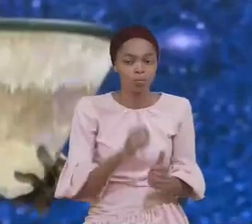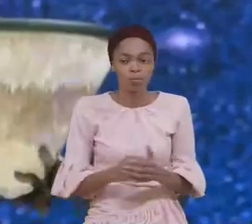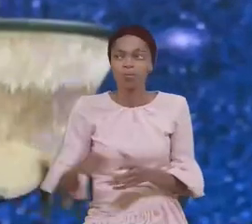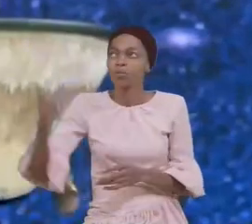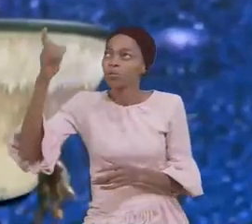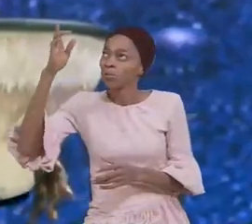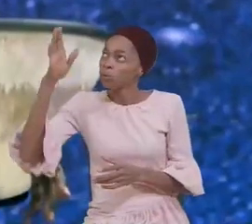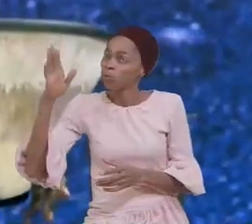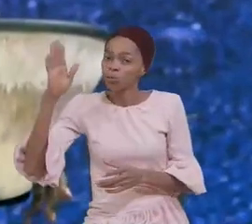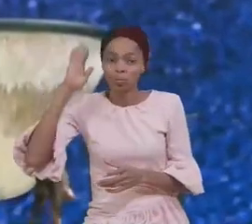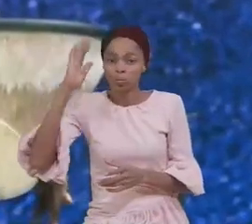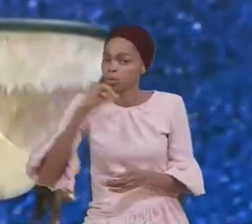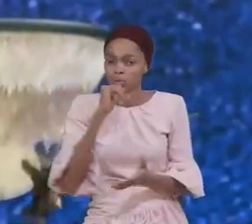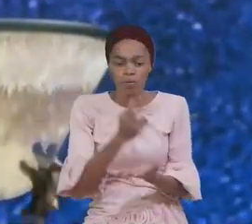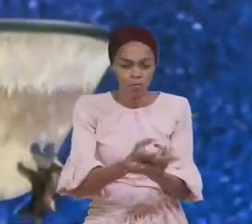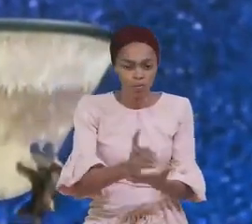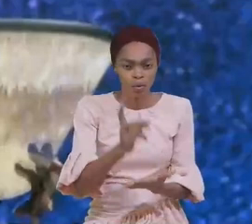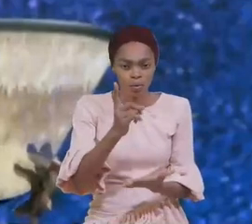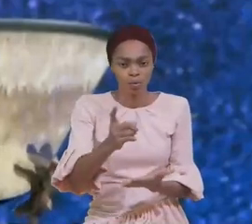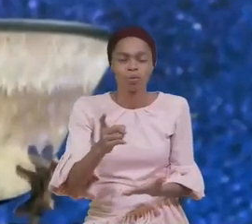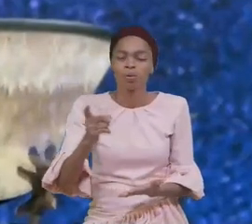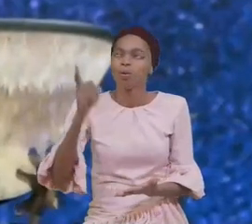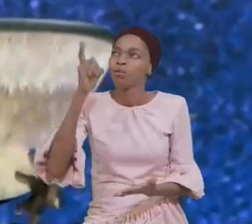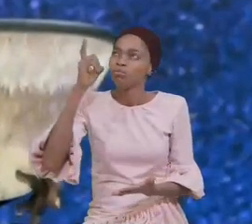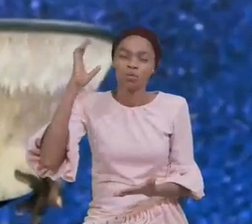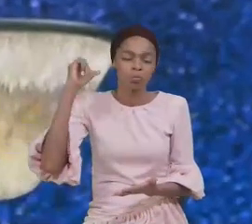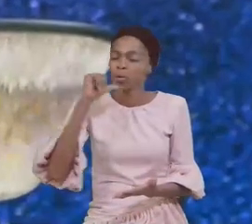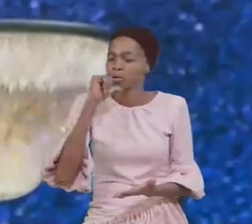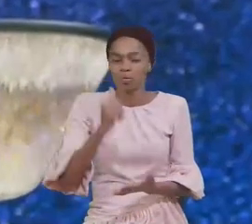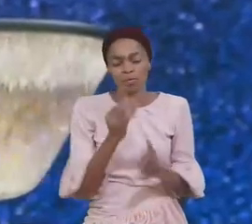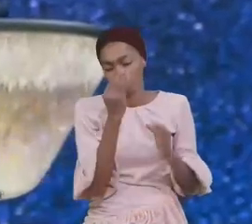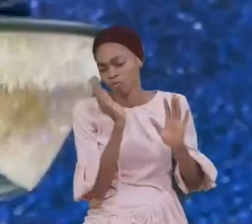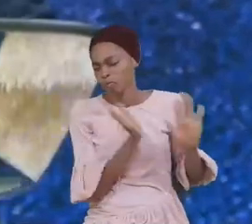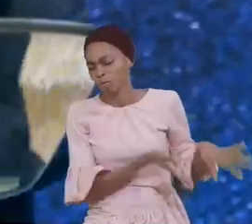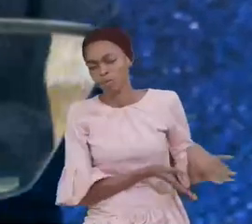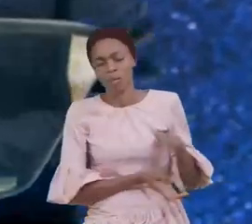toi. Il ne te délaissera point, il ne